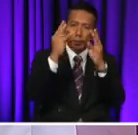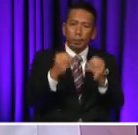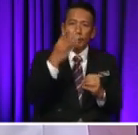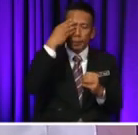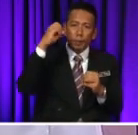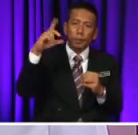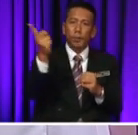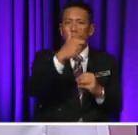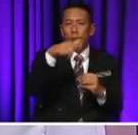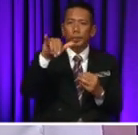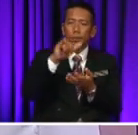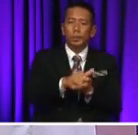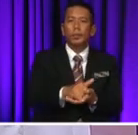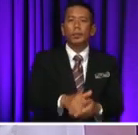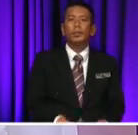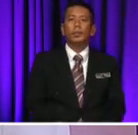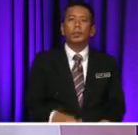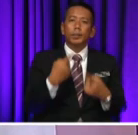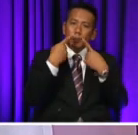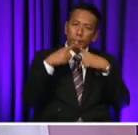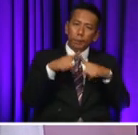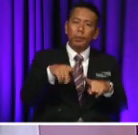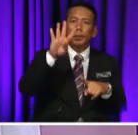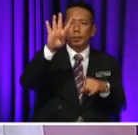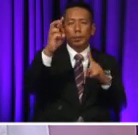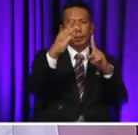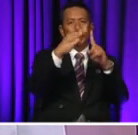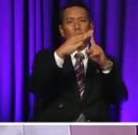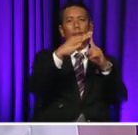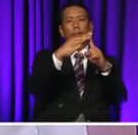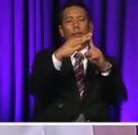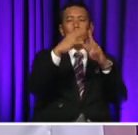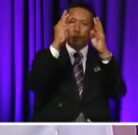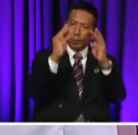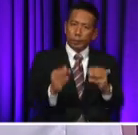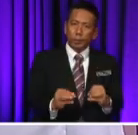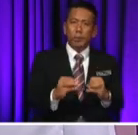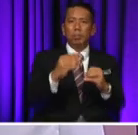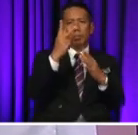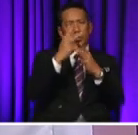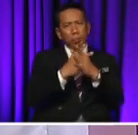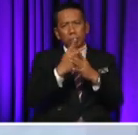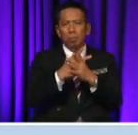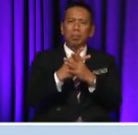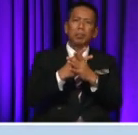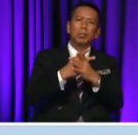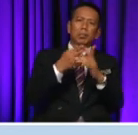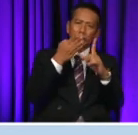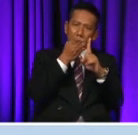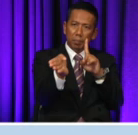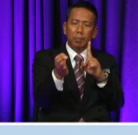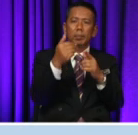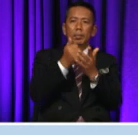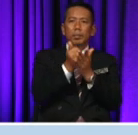larangan tersebut Oke jadi jawabannya 4 marker kayak manusia yang mengkhianati amanah akan menyebabkan